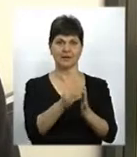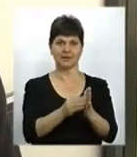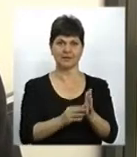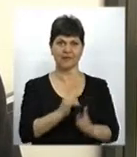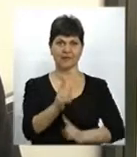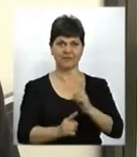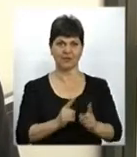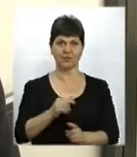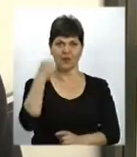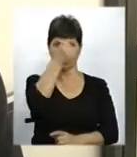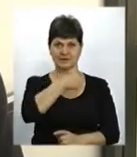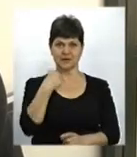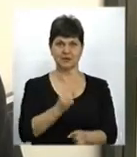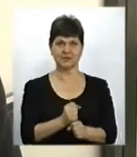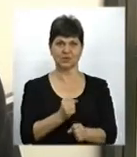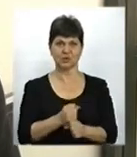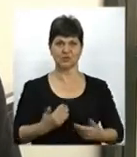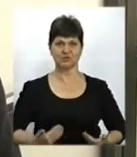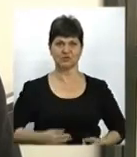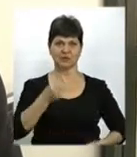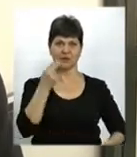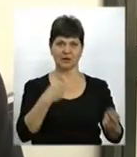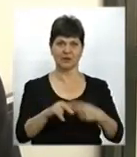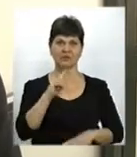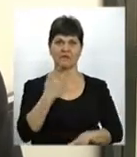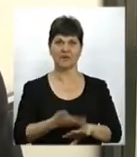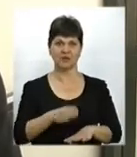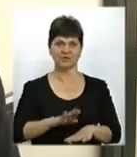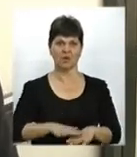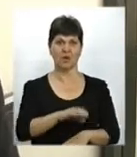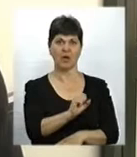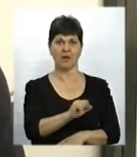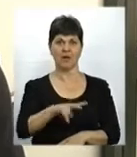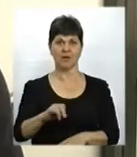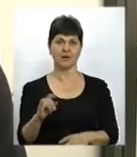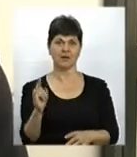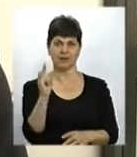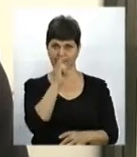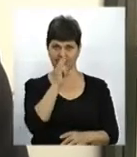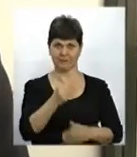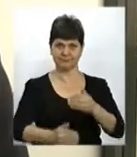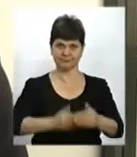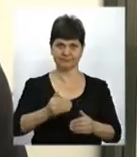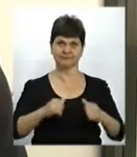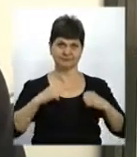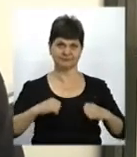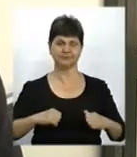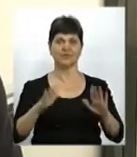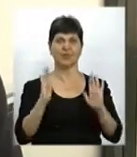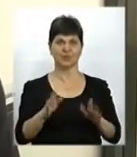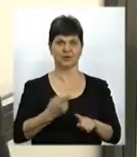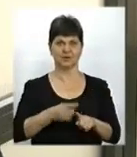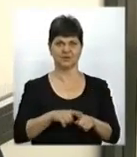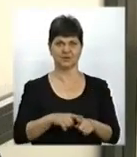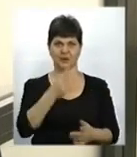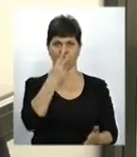Тобто за рік зробити життя кращим важко. Але маленькими кроками ми помаленьку будемо це робити.